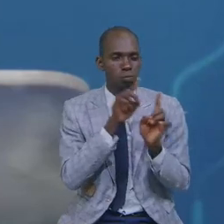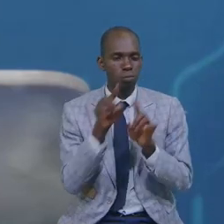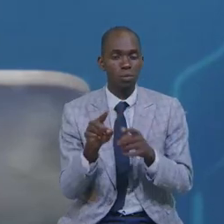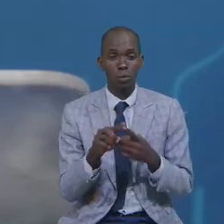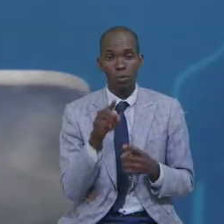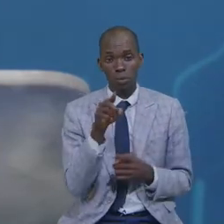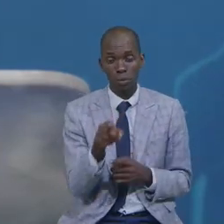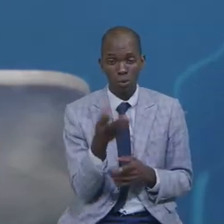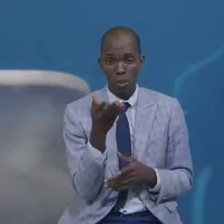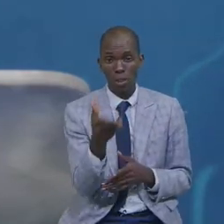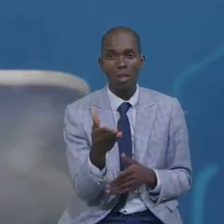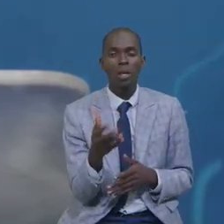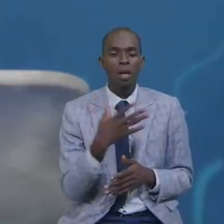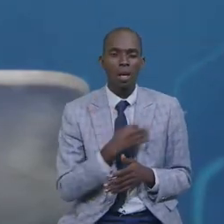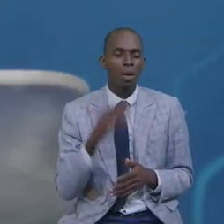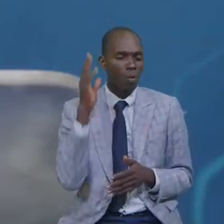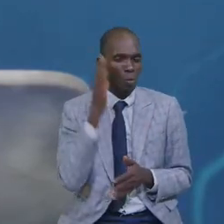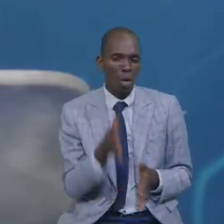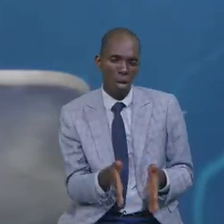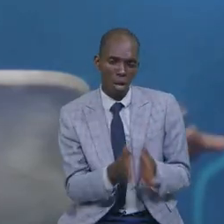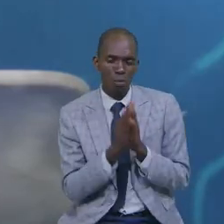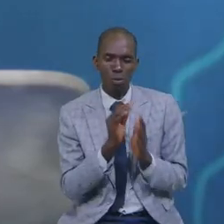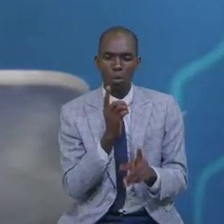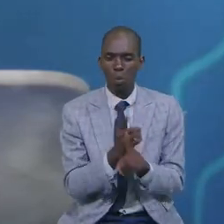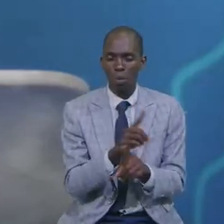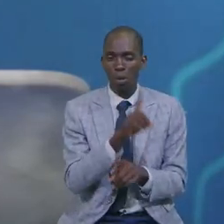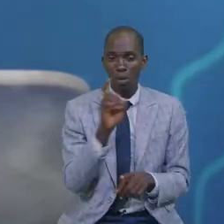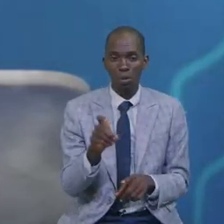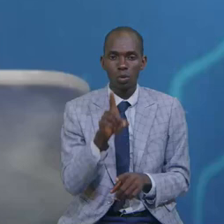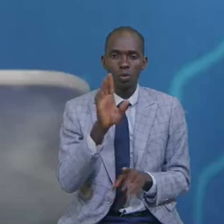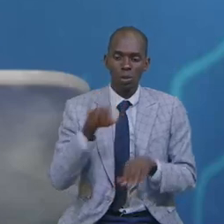et ils vont te poser la question